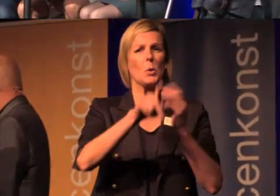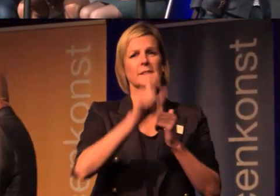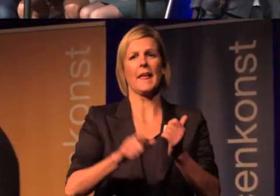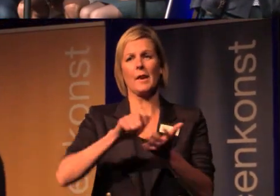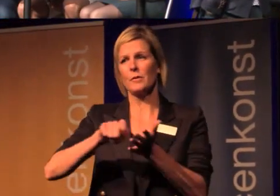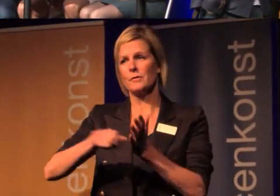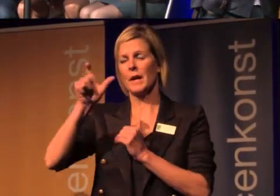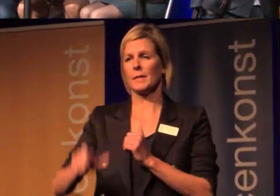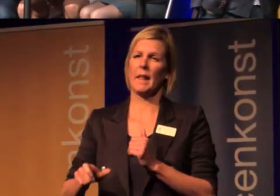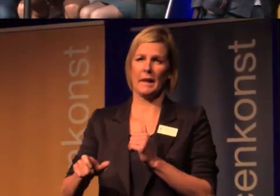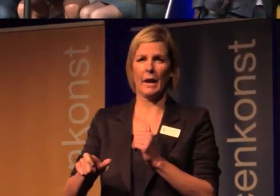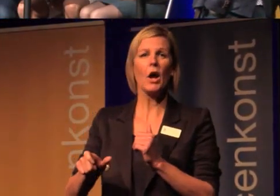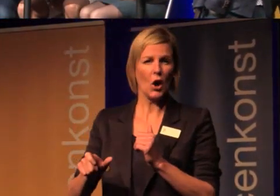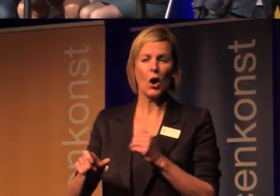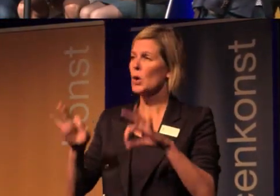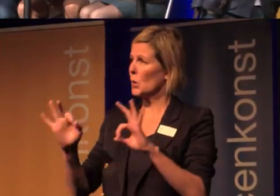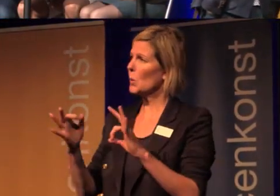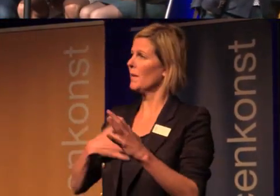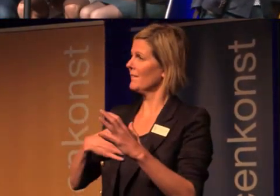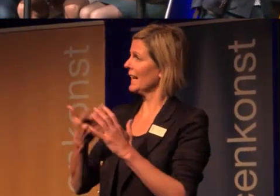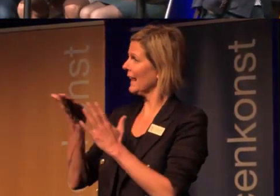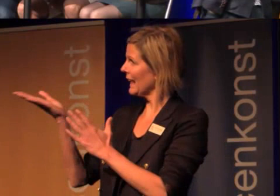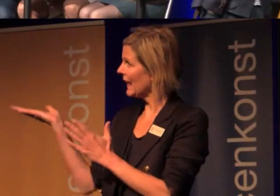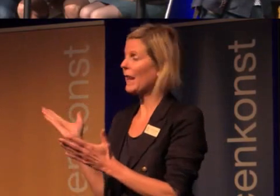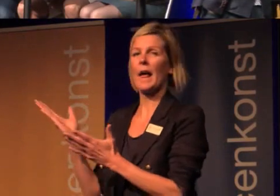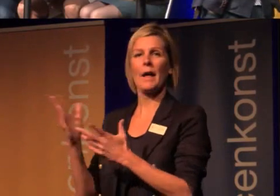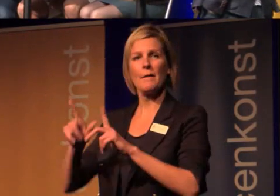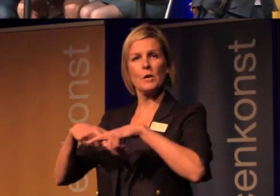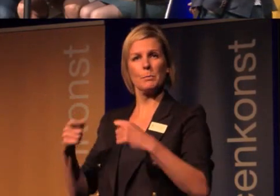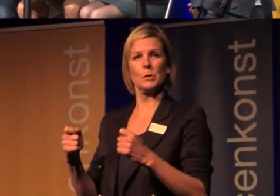just ert förbund att det ska utformas i framtiden?